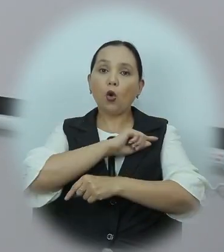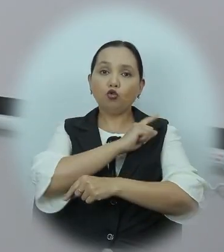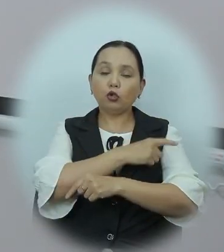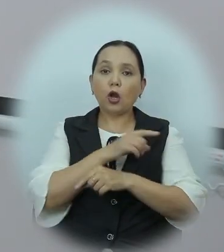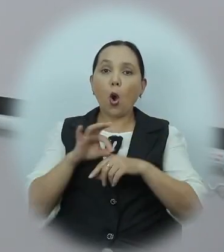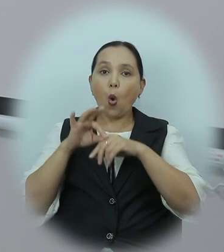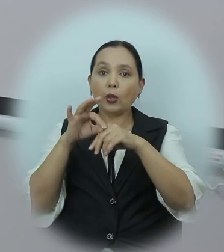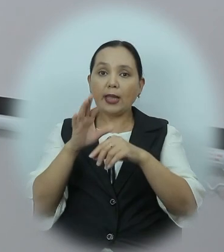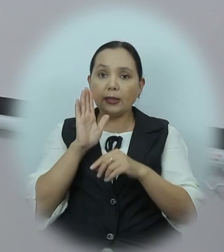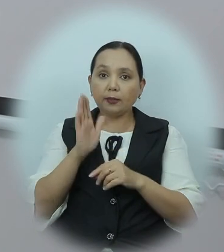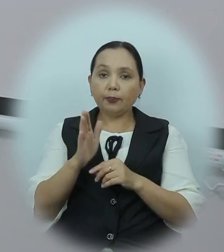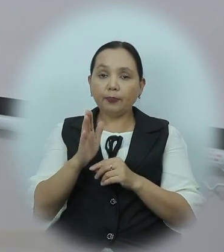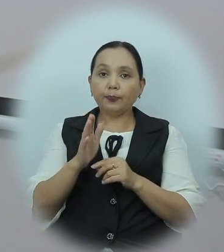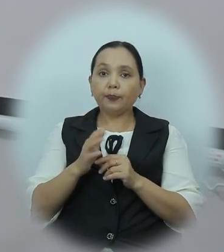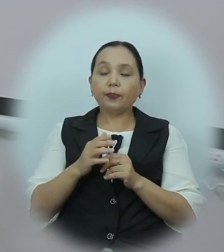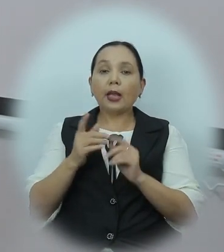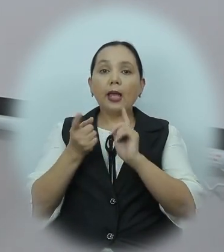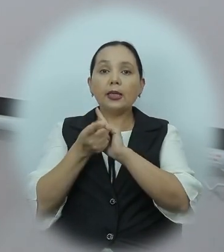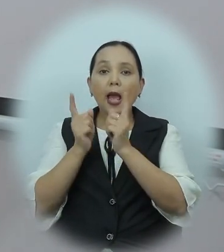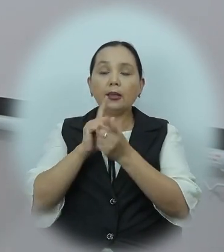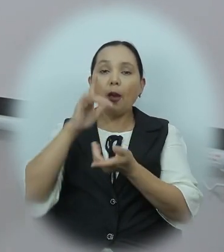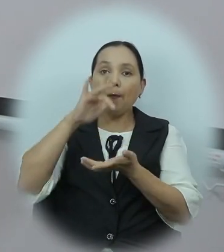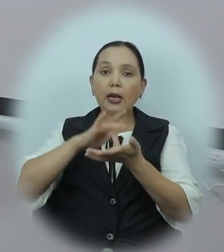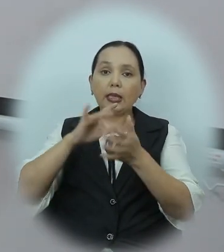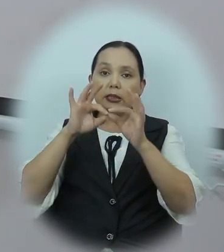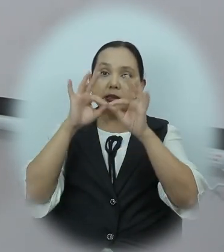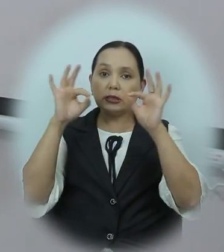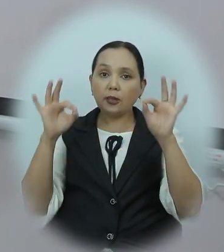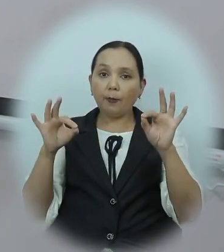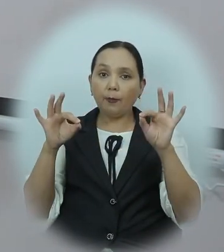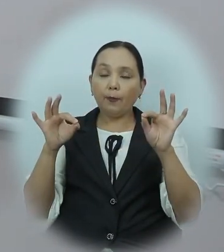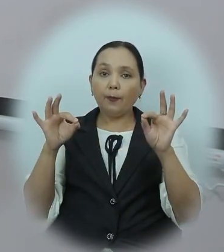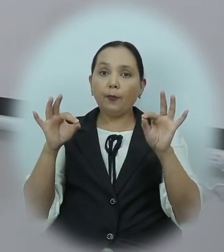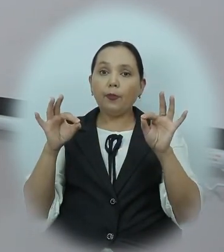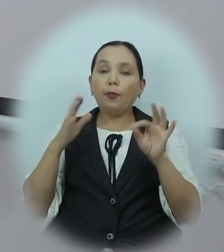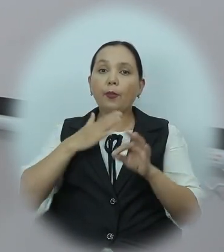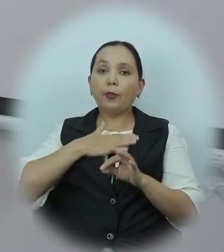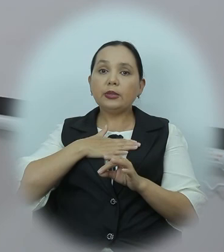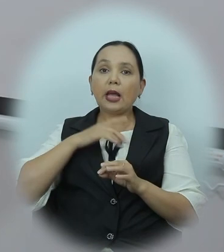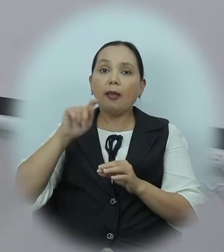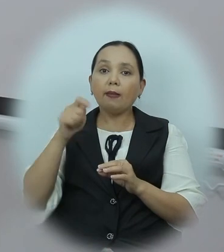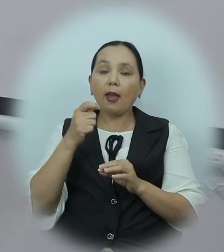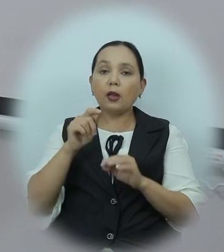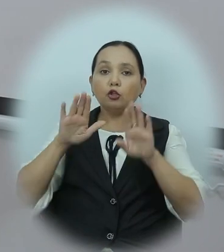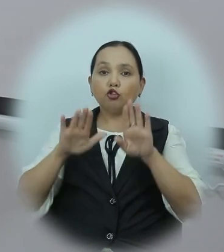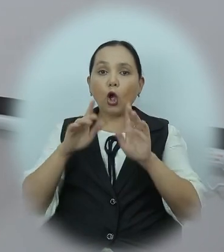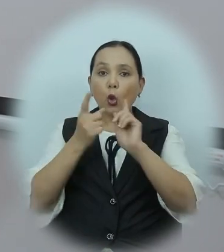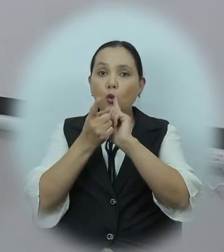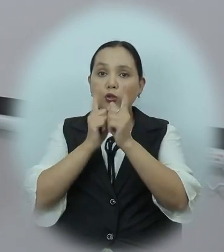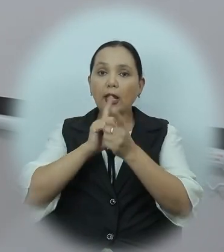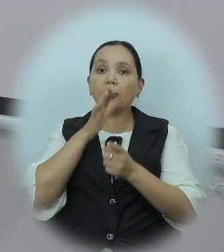kuchlanishi o'tadi. Ya'ni markaziy sim bize kalitni joyini